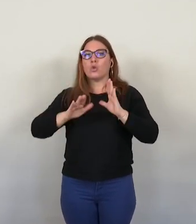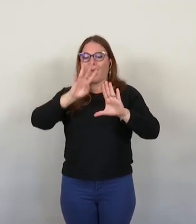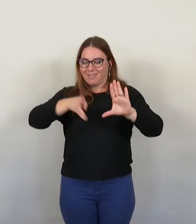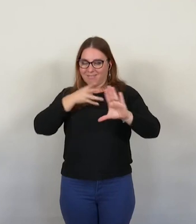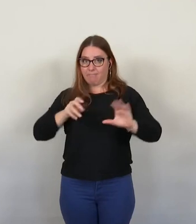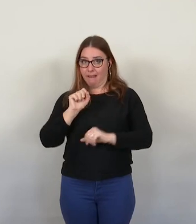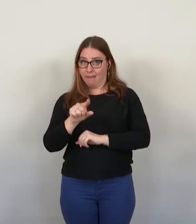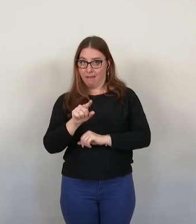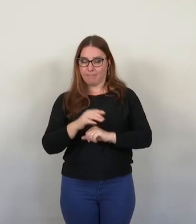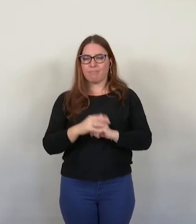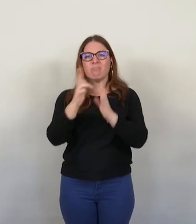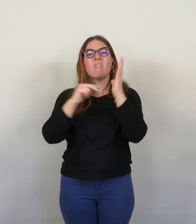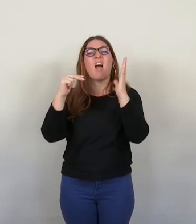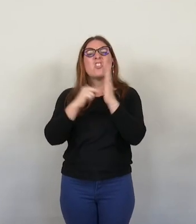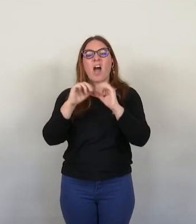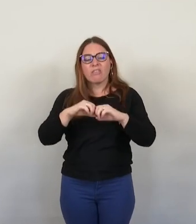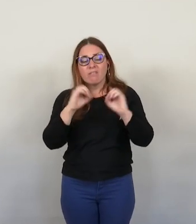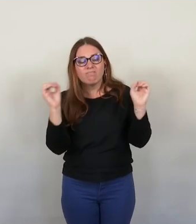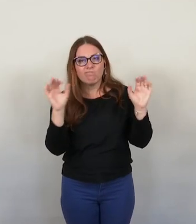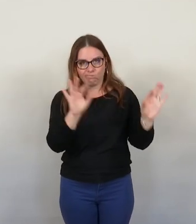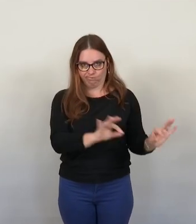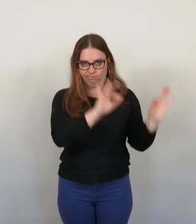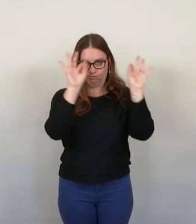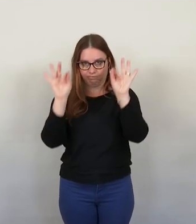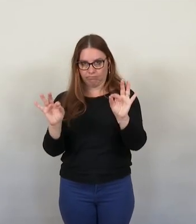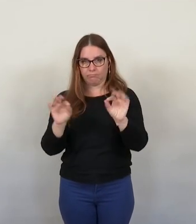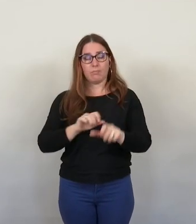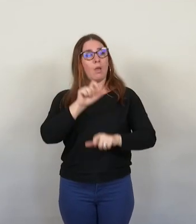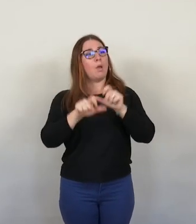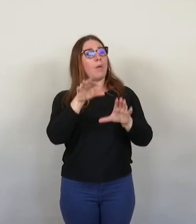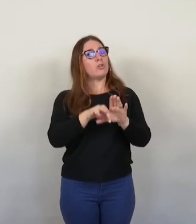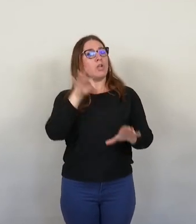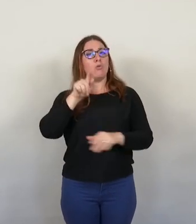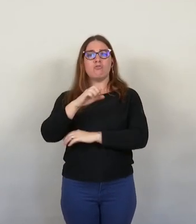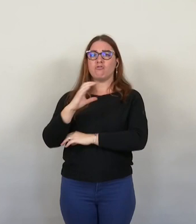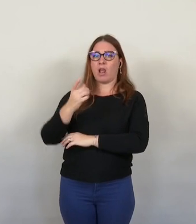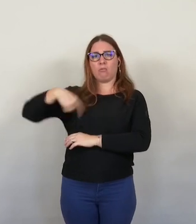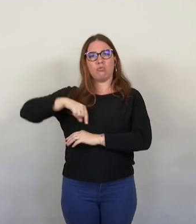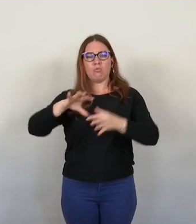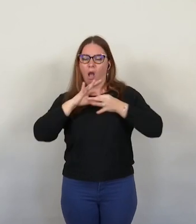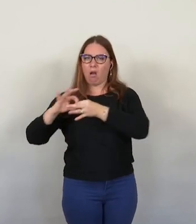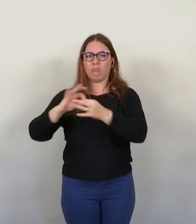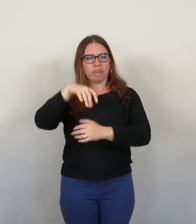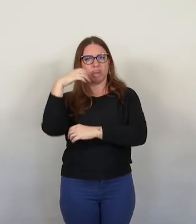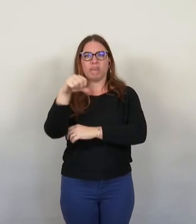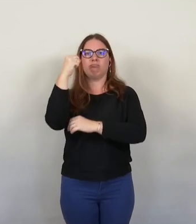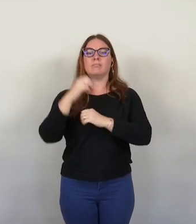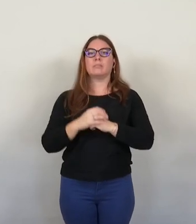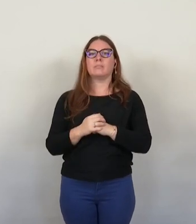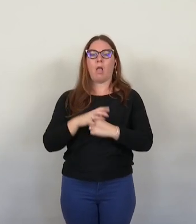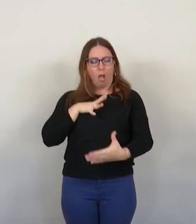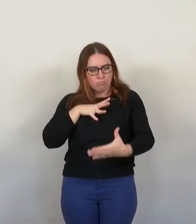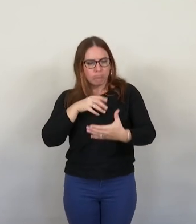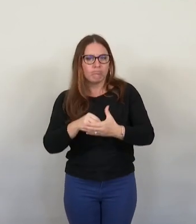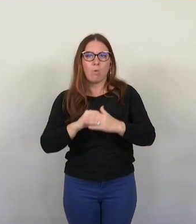disait-elle cette charche au juste je cite les élus Greno commun forment un groupe unique leur appartenance au groupe se